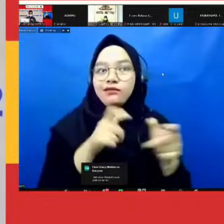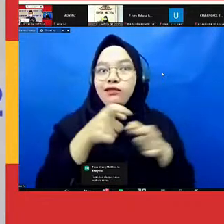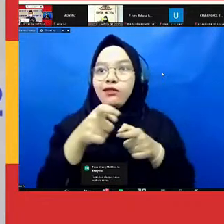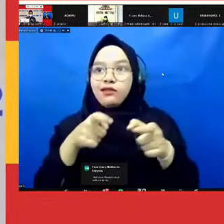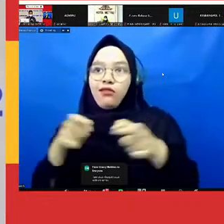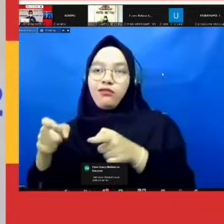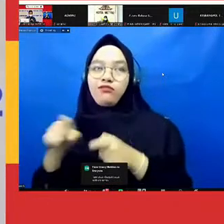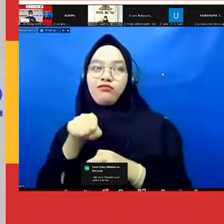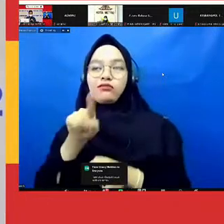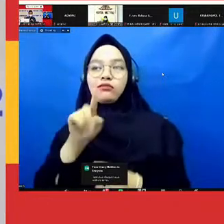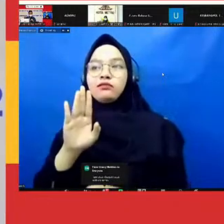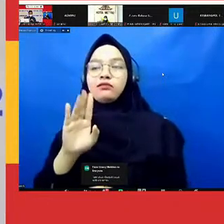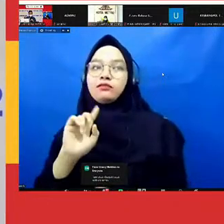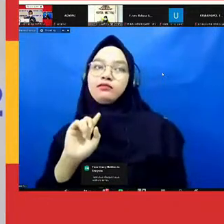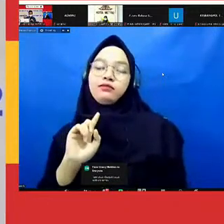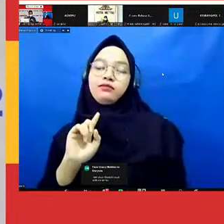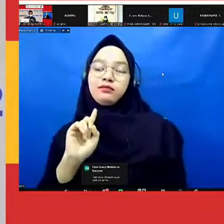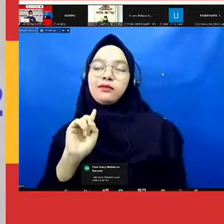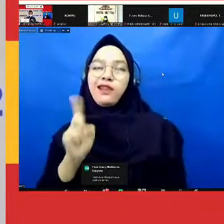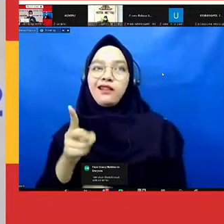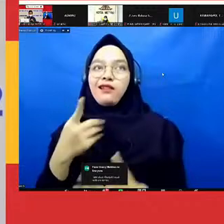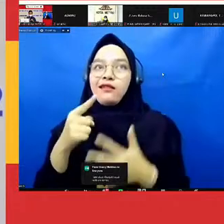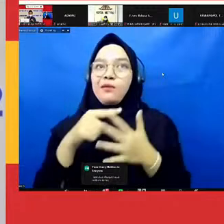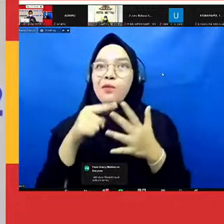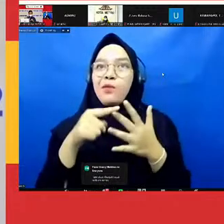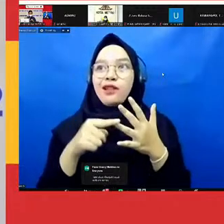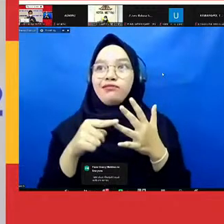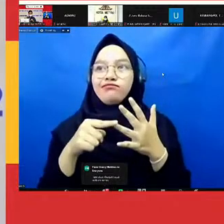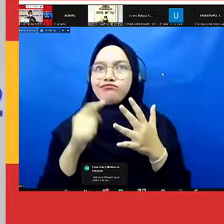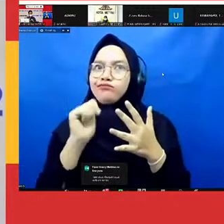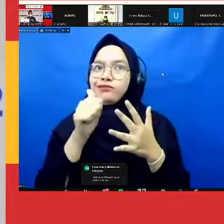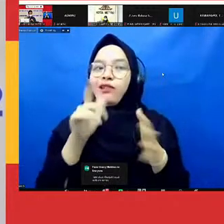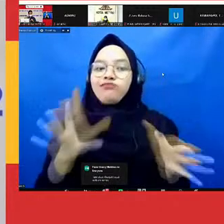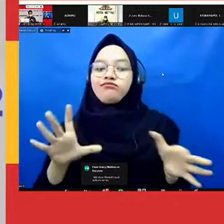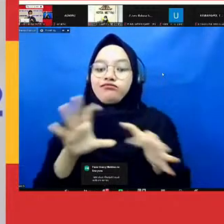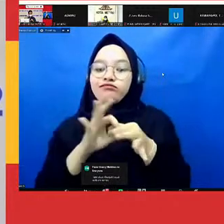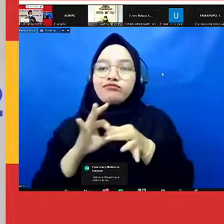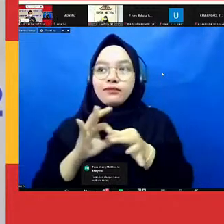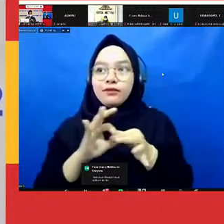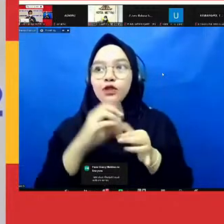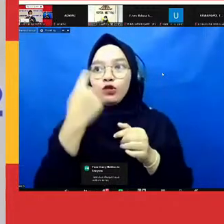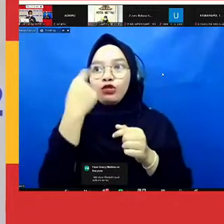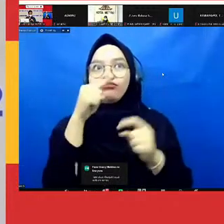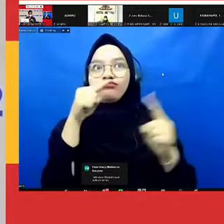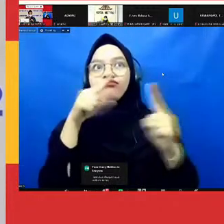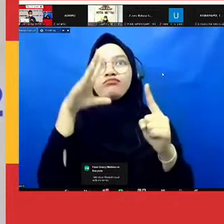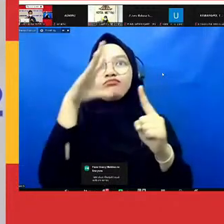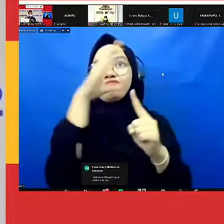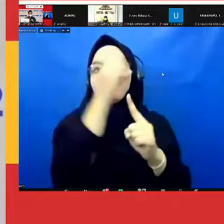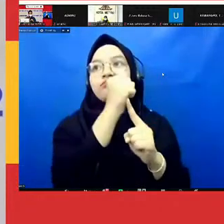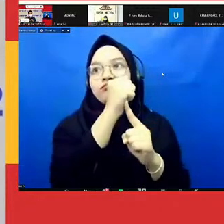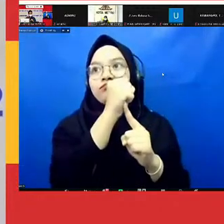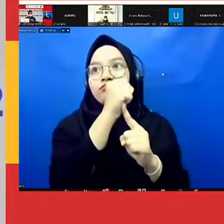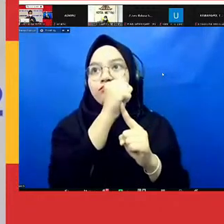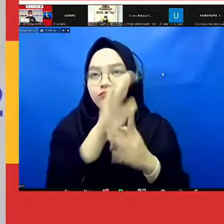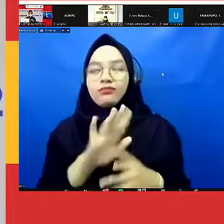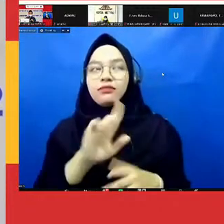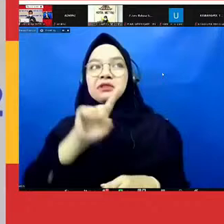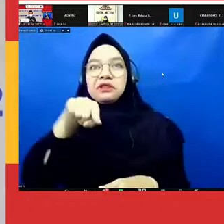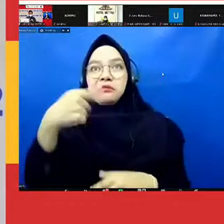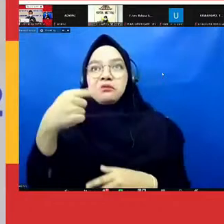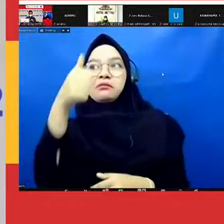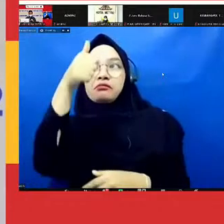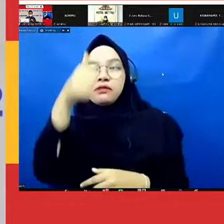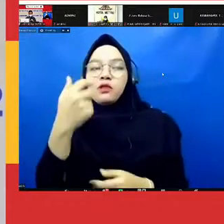ada poin-poin yang bisa dikerjasamakan untuk mencapai apa yang disebut dengan human rights cities. Nah, kita